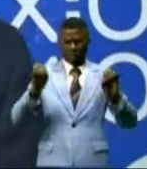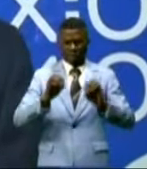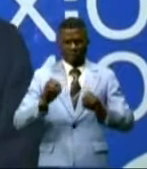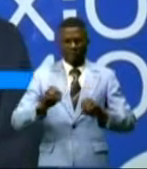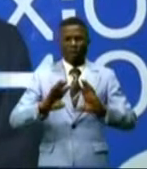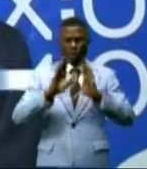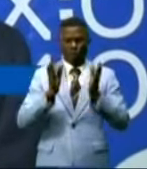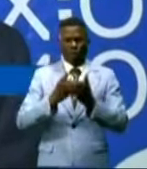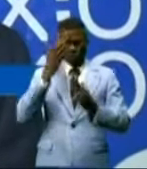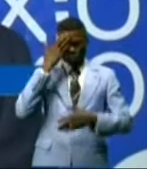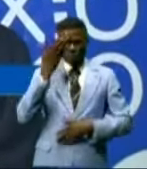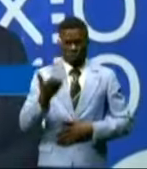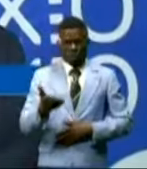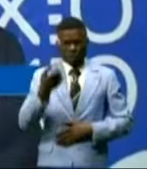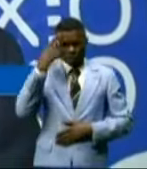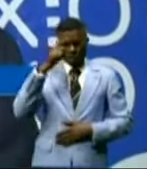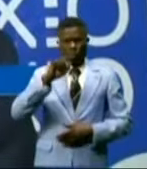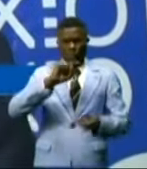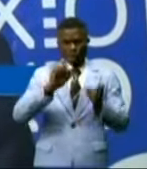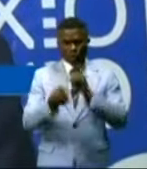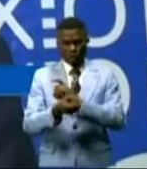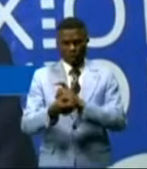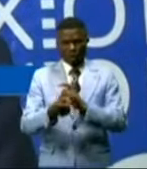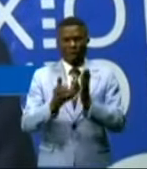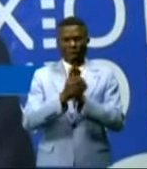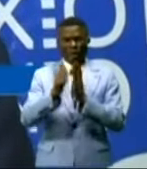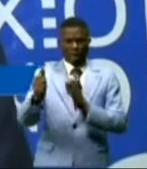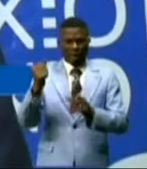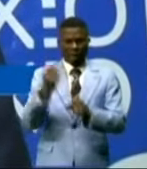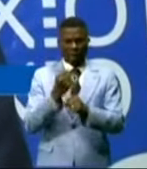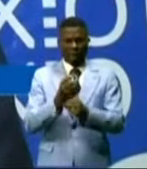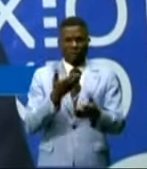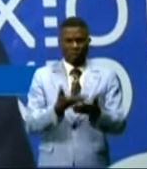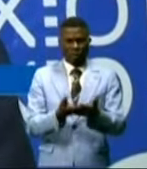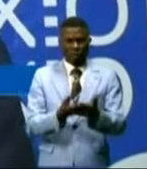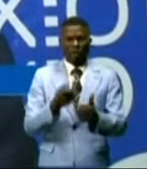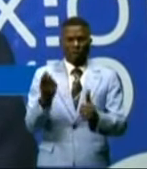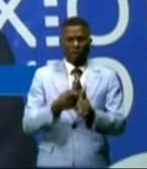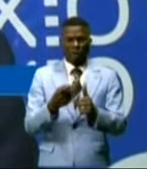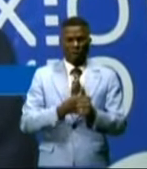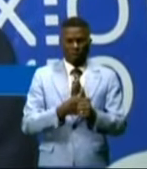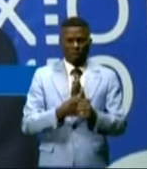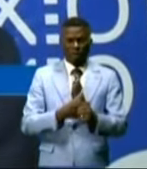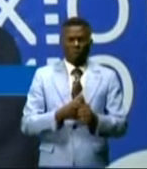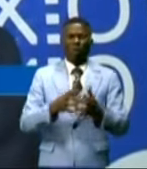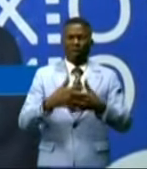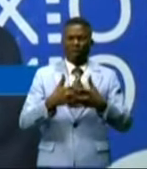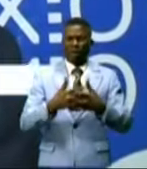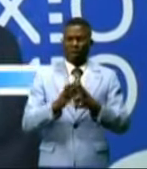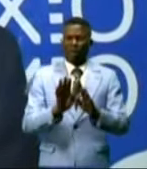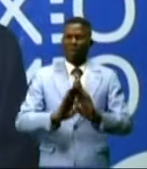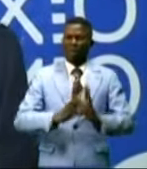ça. Pour améliorer la qualité de service, il faut des infrastructures robustes, il faut des